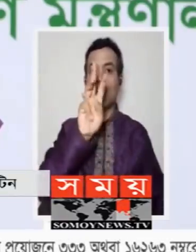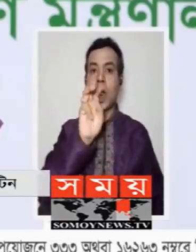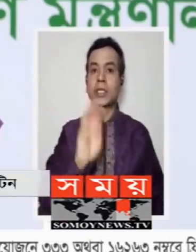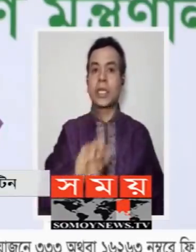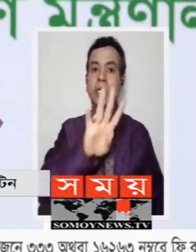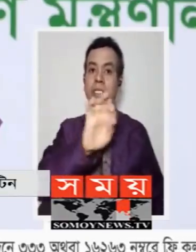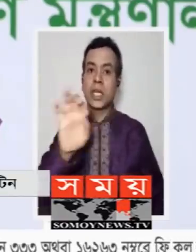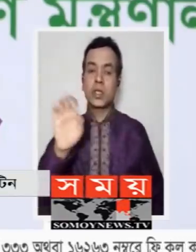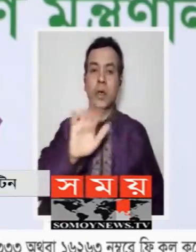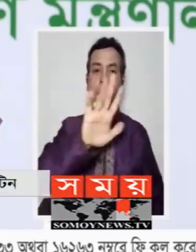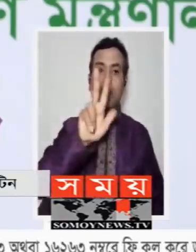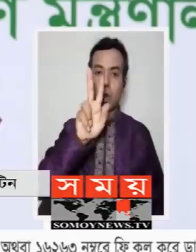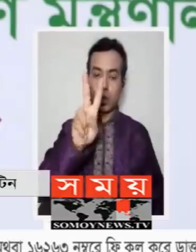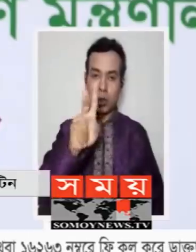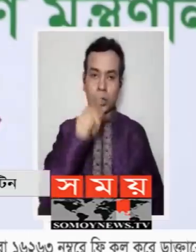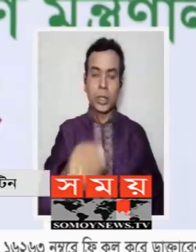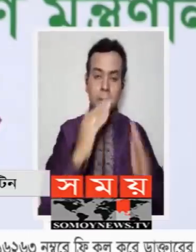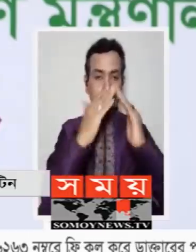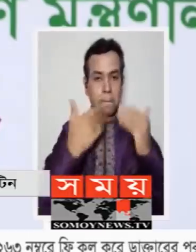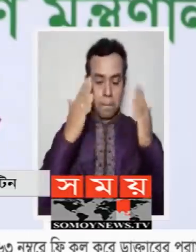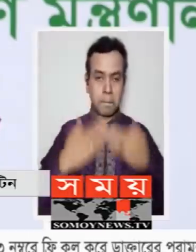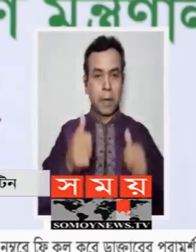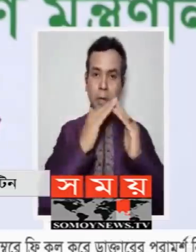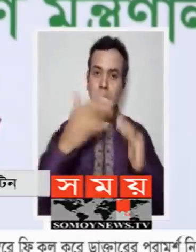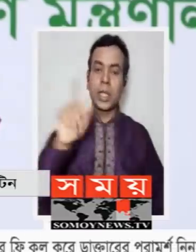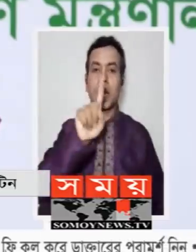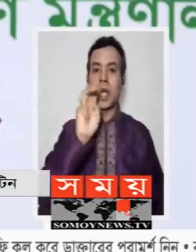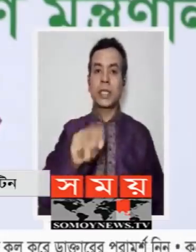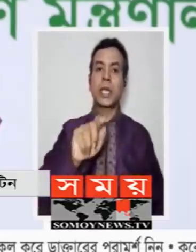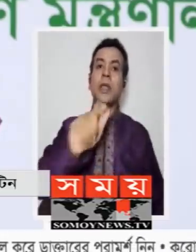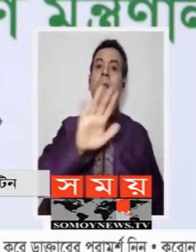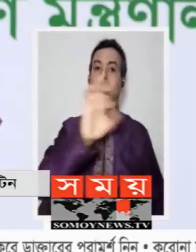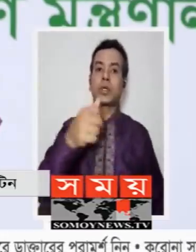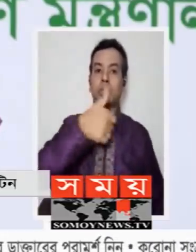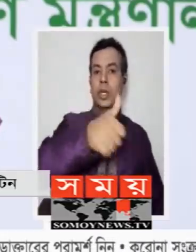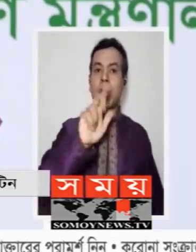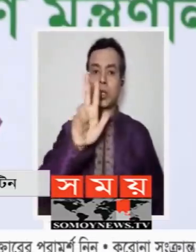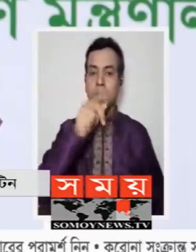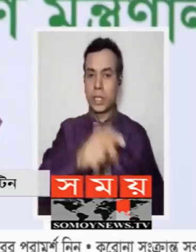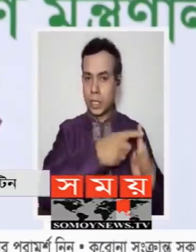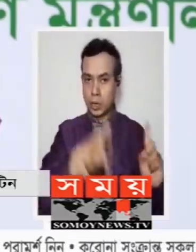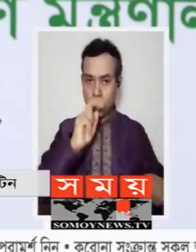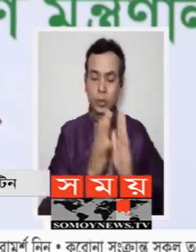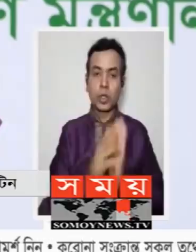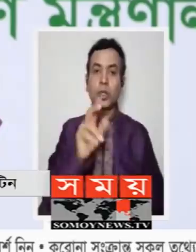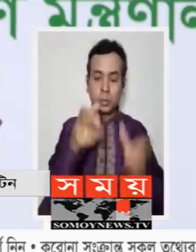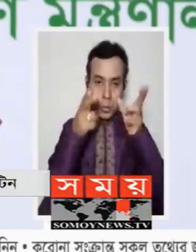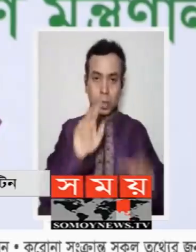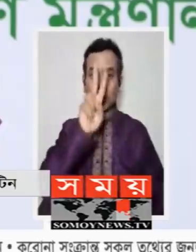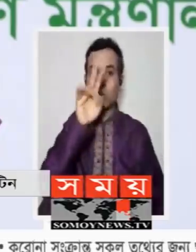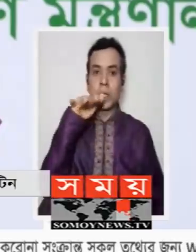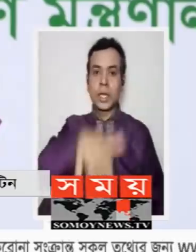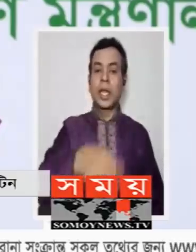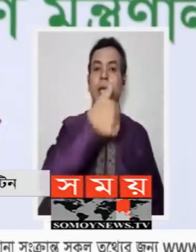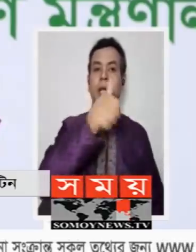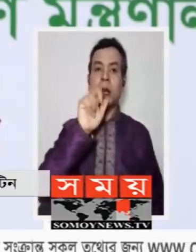55,989 জন। সারা দেশে 64 জেলার সকল উপজেলা এবং জেলা পর্যায়ে প্রাতিষ্ঠানিক কোয়ারেন্টাইনের জন্য প্রস্তুত করা হয়েছে